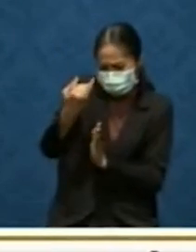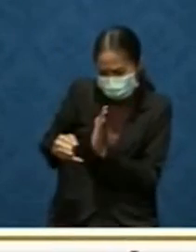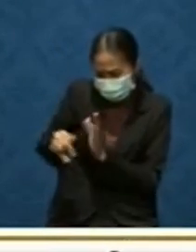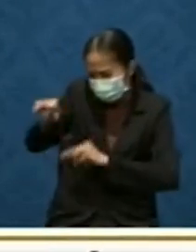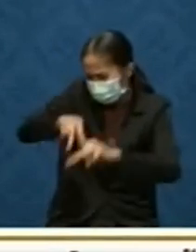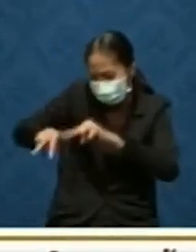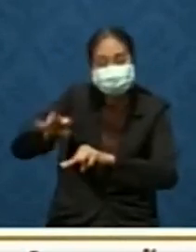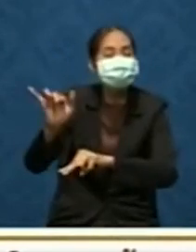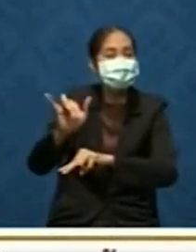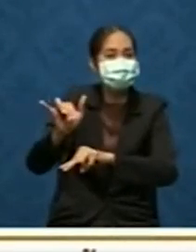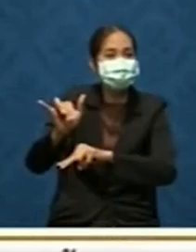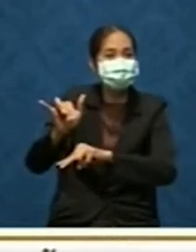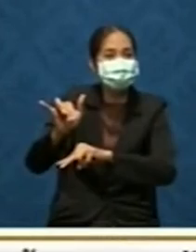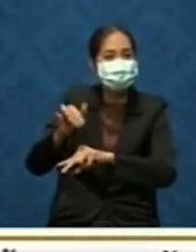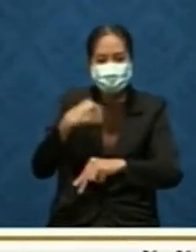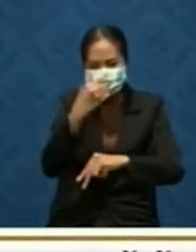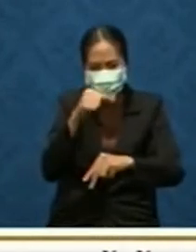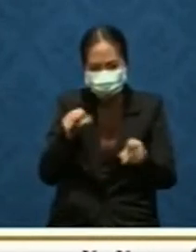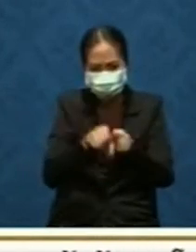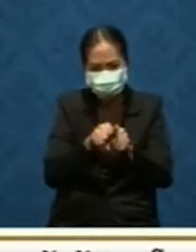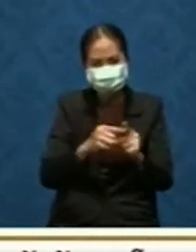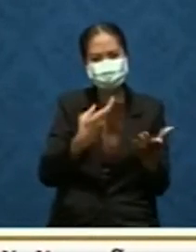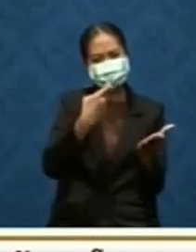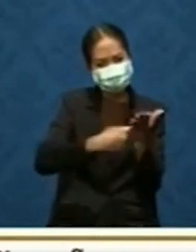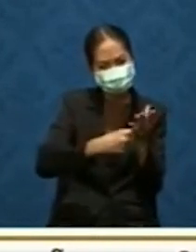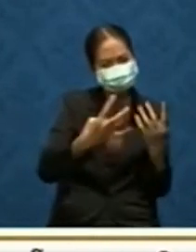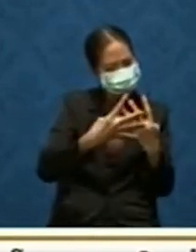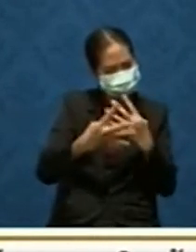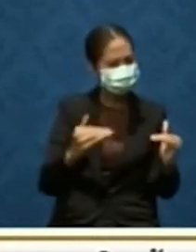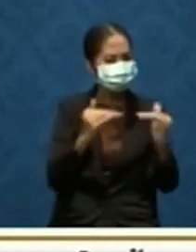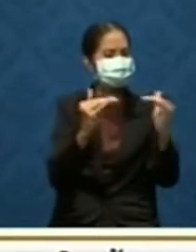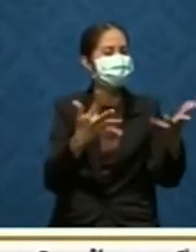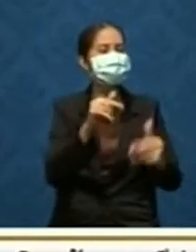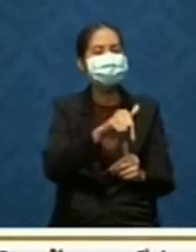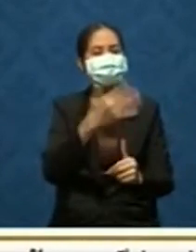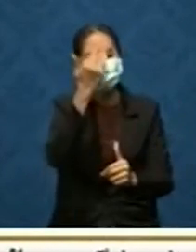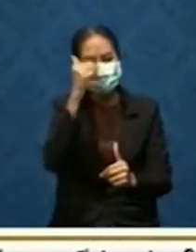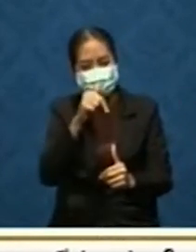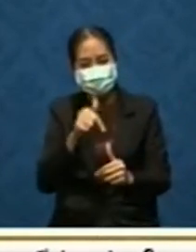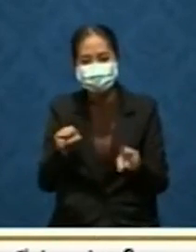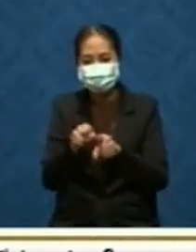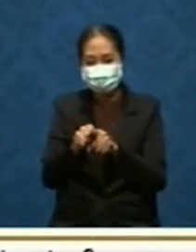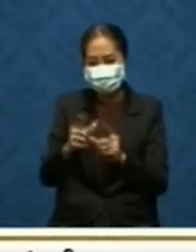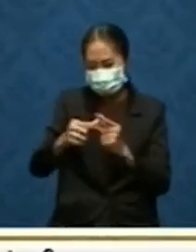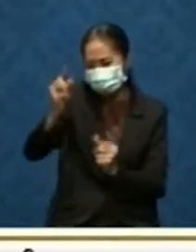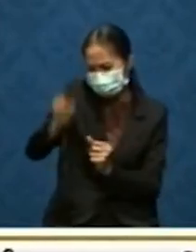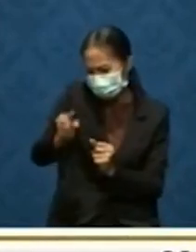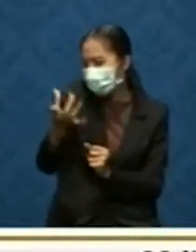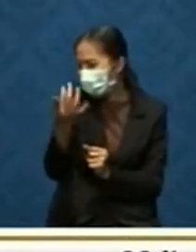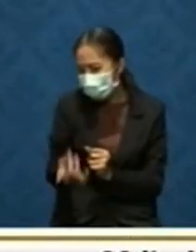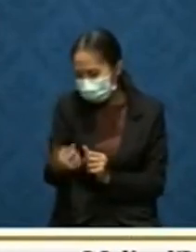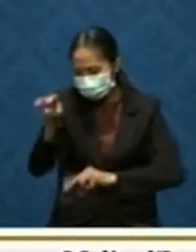ว่าใครที่เป็นคนที่พรากสิทธิในการประกันตัวของเขาไปตั้งแต่แรกและเรื่องการตามหาความจริงก็ไม่มี